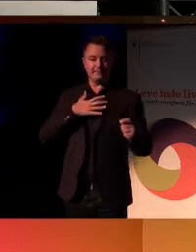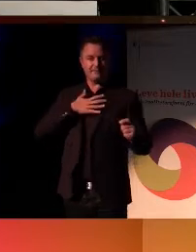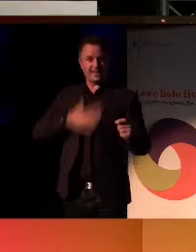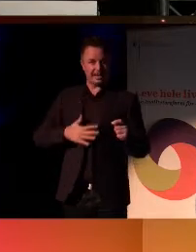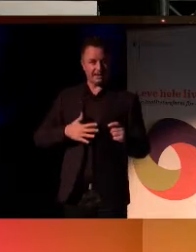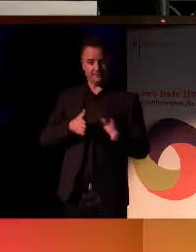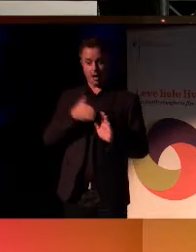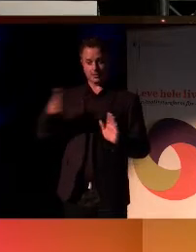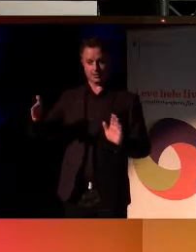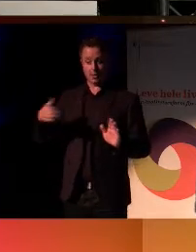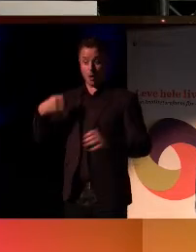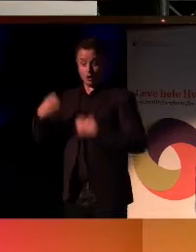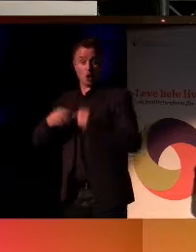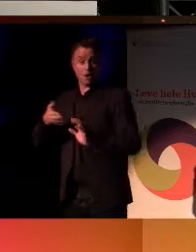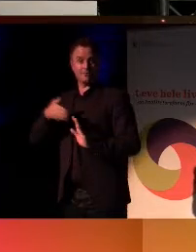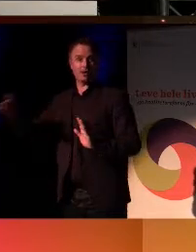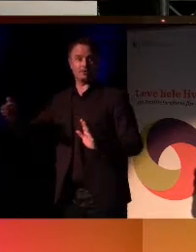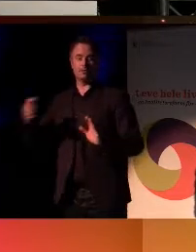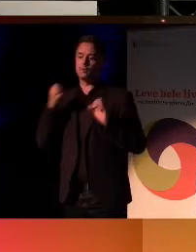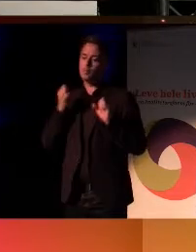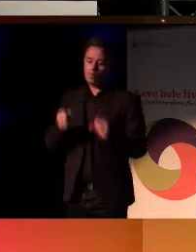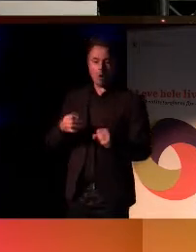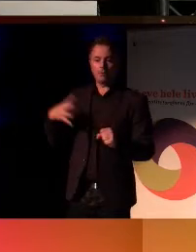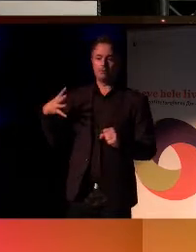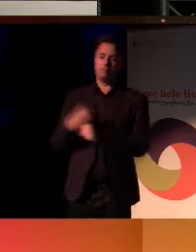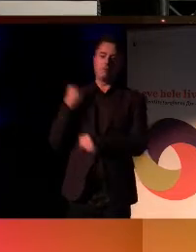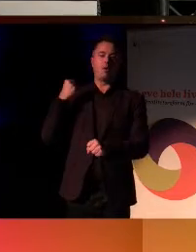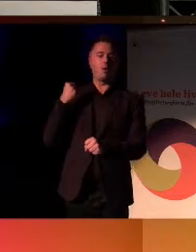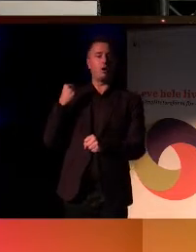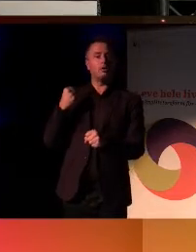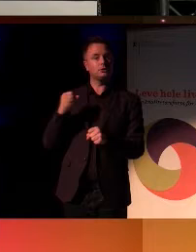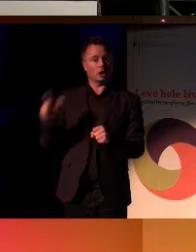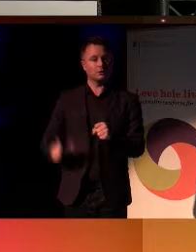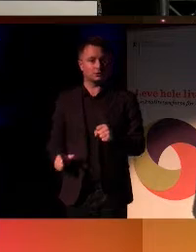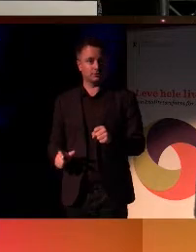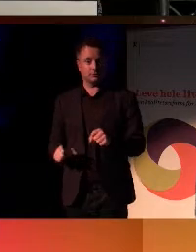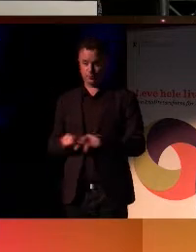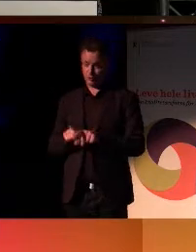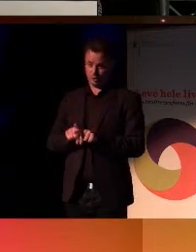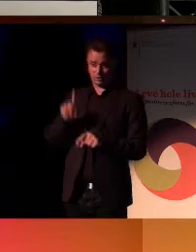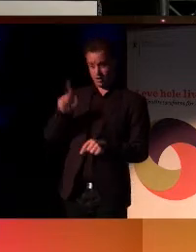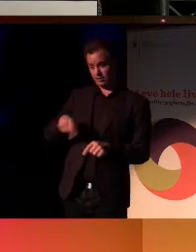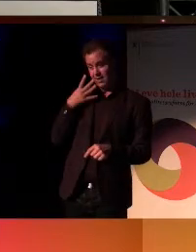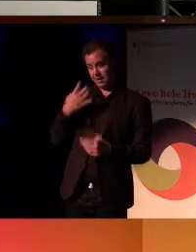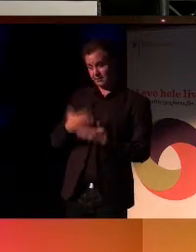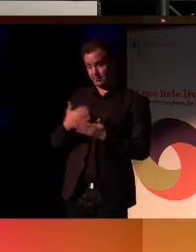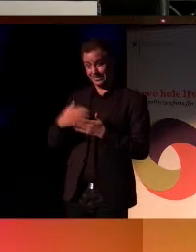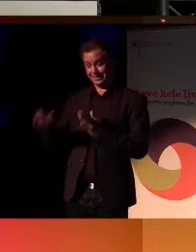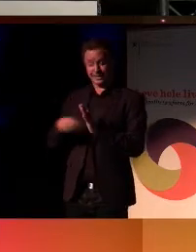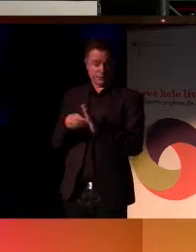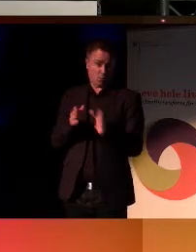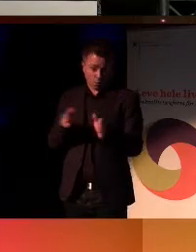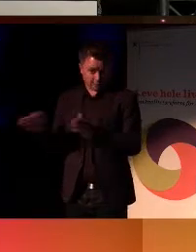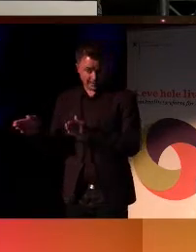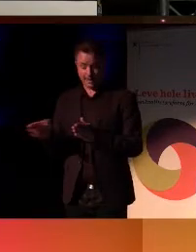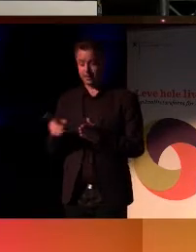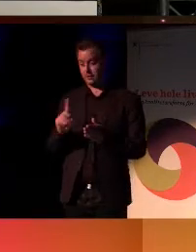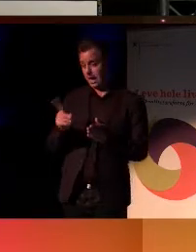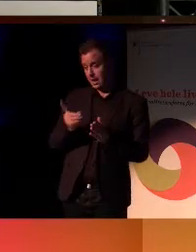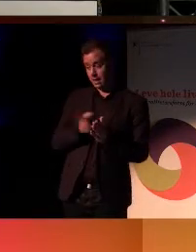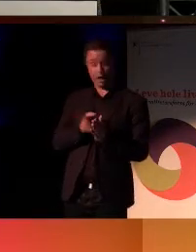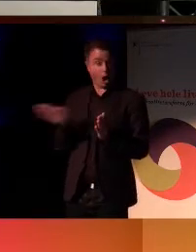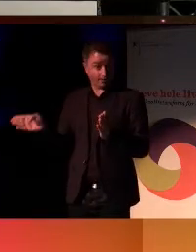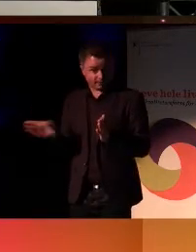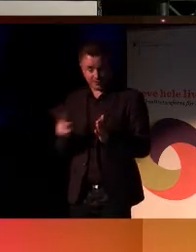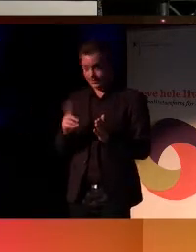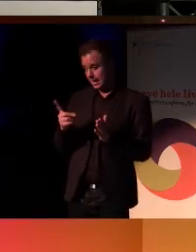fasen, så må du ta en mulighet som byr seg. Og muligheten kan være en tilskuddsordning som lyses ut. Det kan være et avvik du får. Det